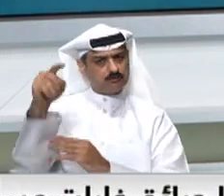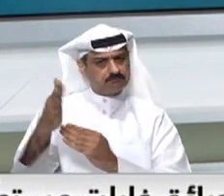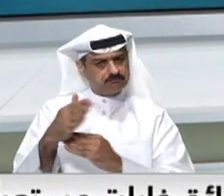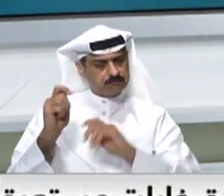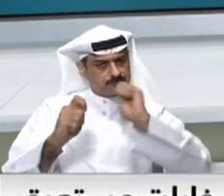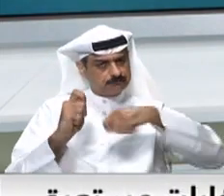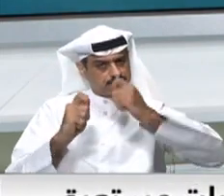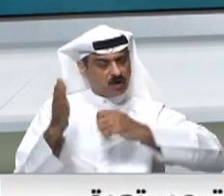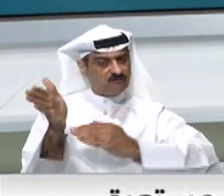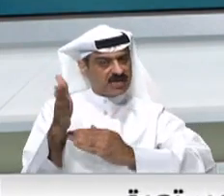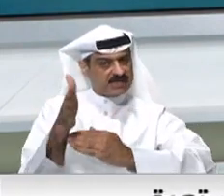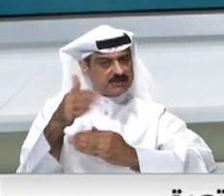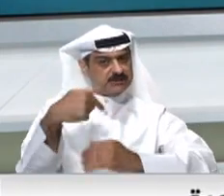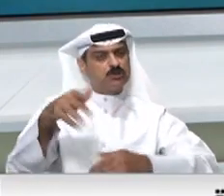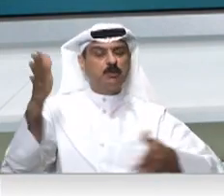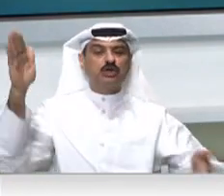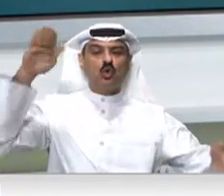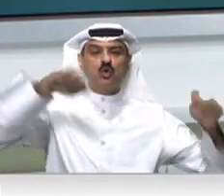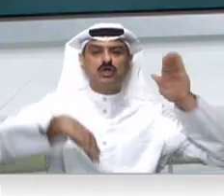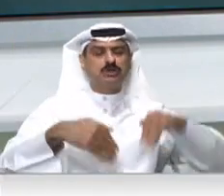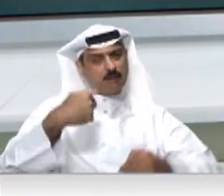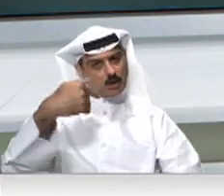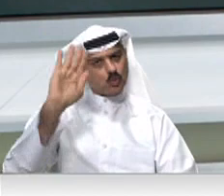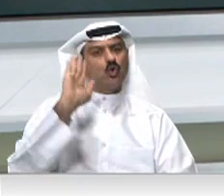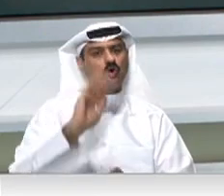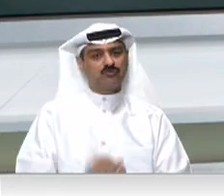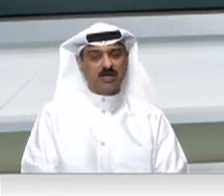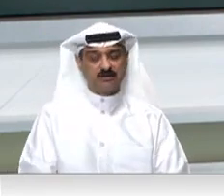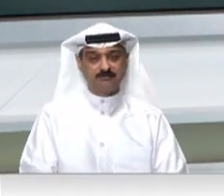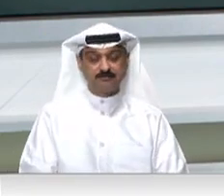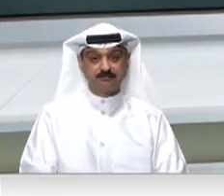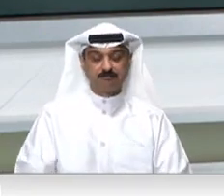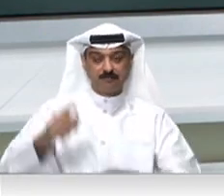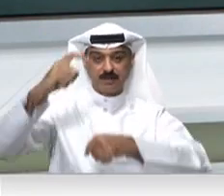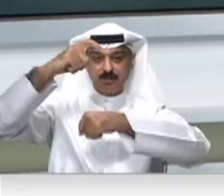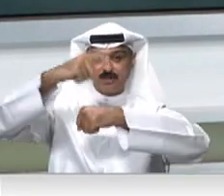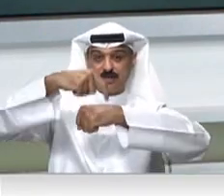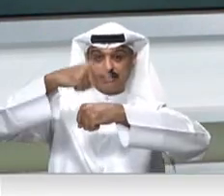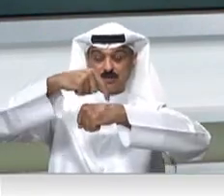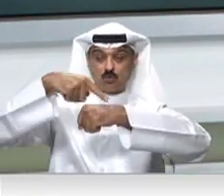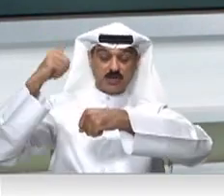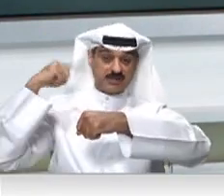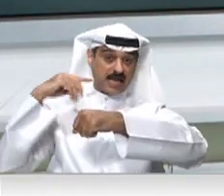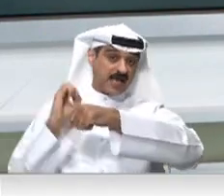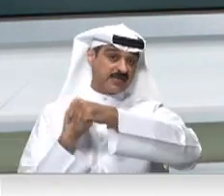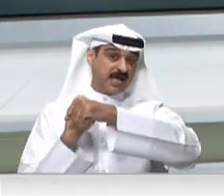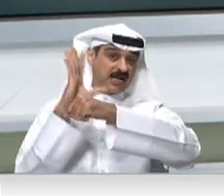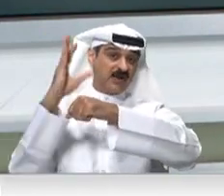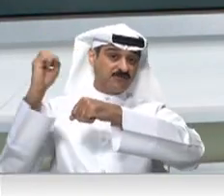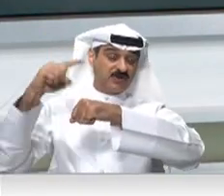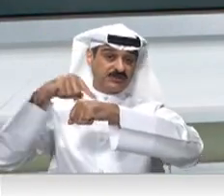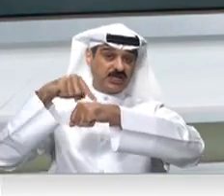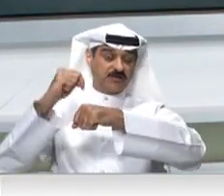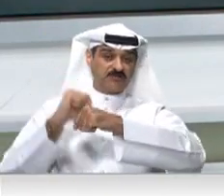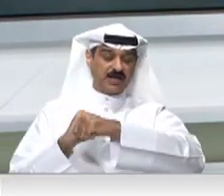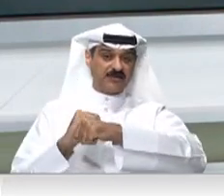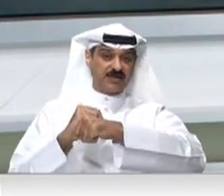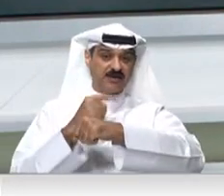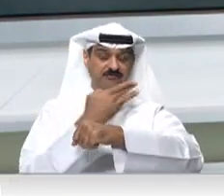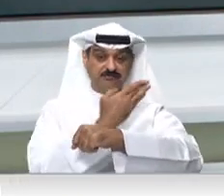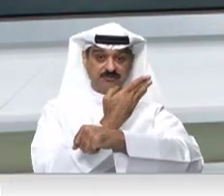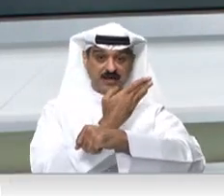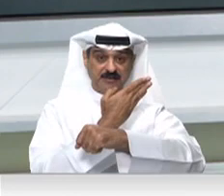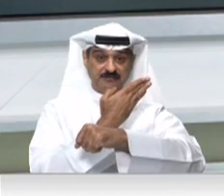الأنشطة والهوايات البحرية. المواقيت بإذن الله حسب التوقيت المحلي لمدينة الكويت، موعد أذان الفير